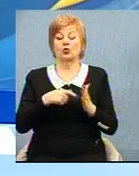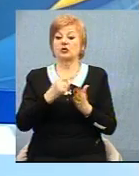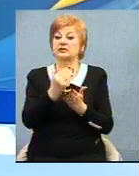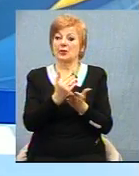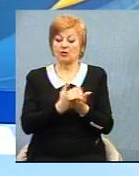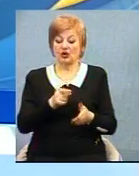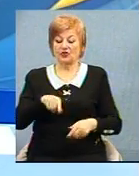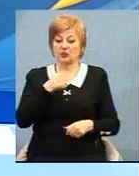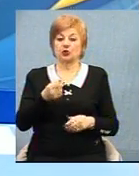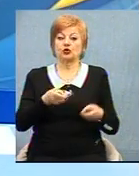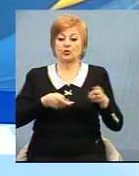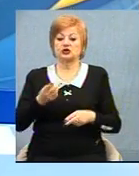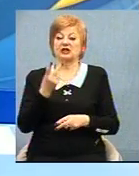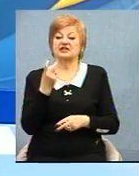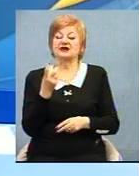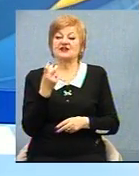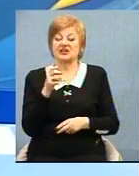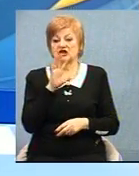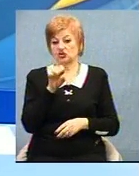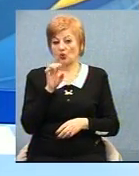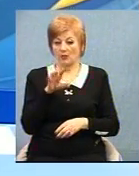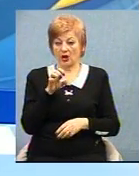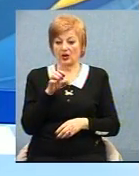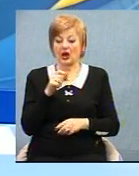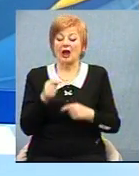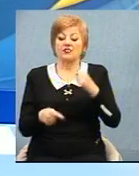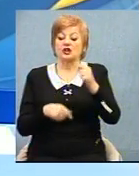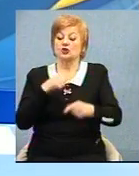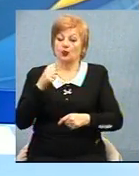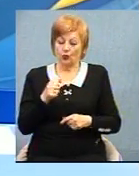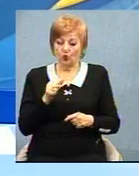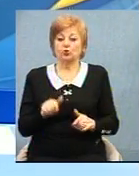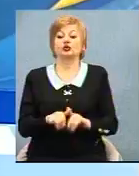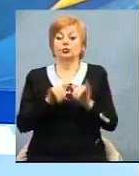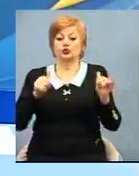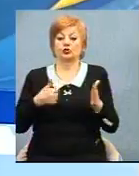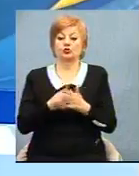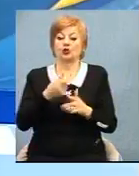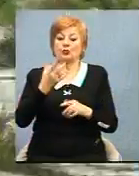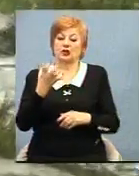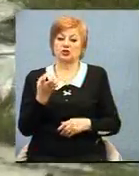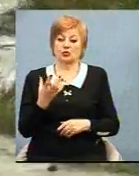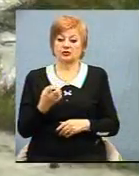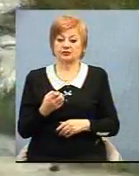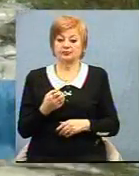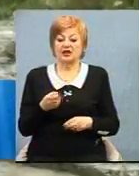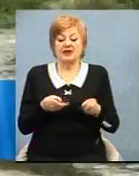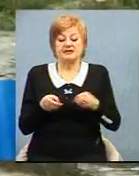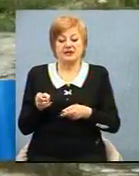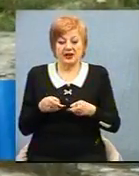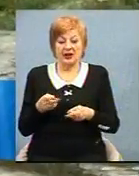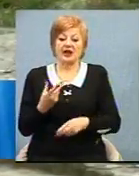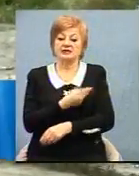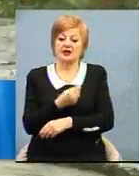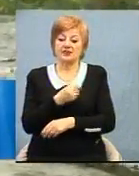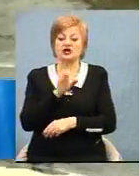цьогоріч стерилізовано понад 200 чотирилапих. У наступному році кількість збільшать до 500. Стерилізація та